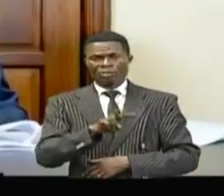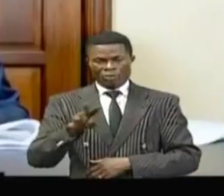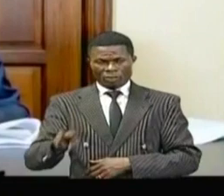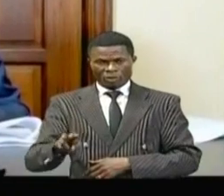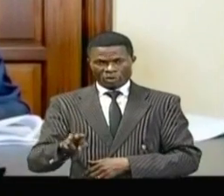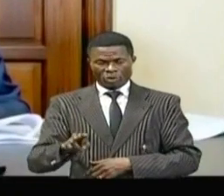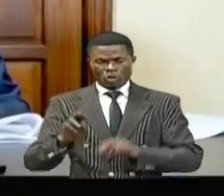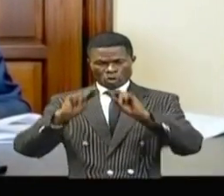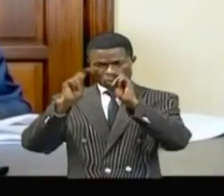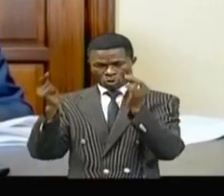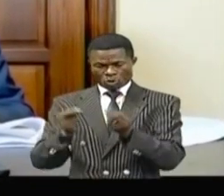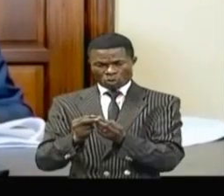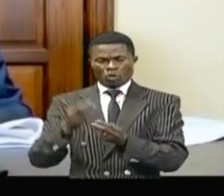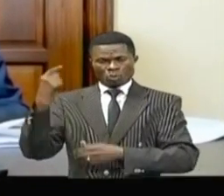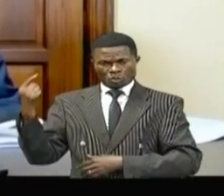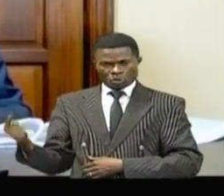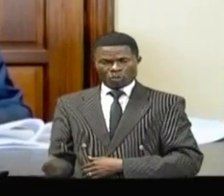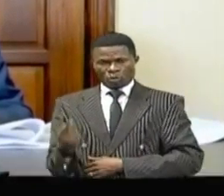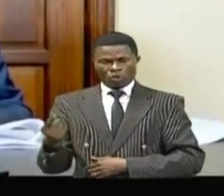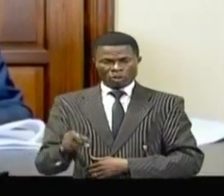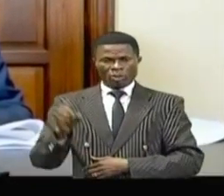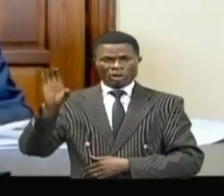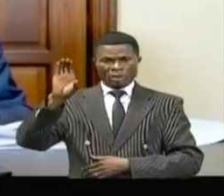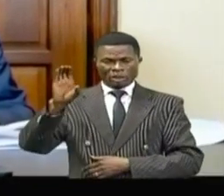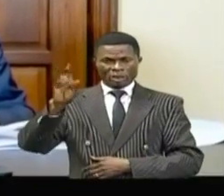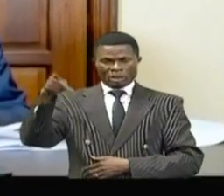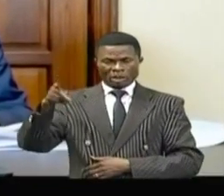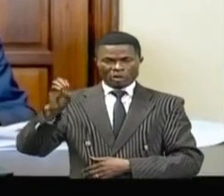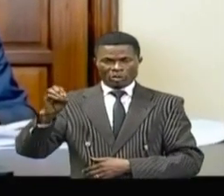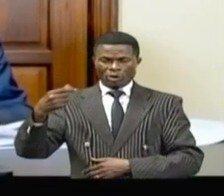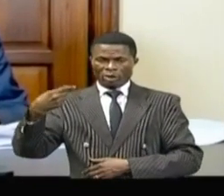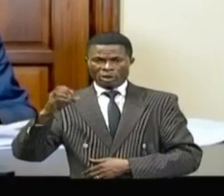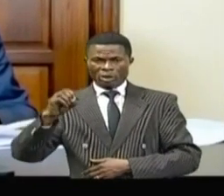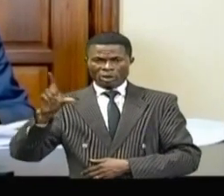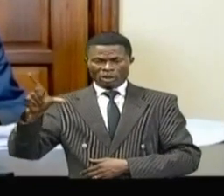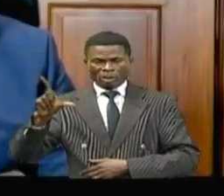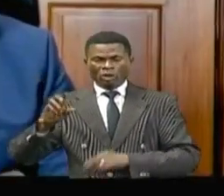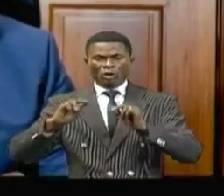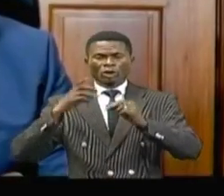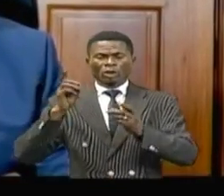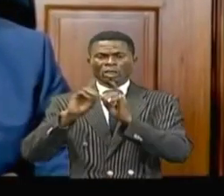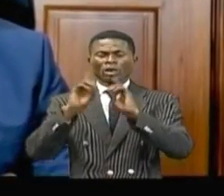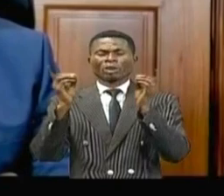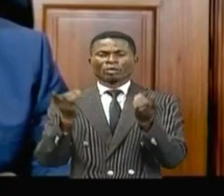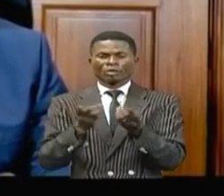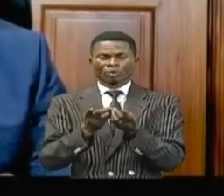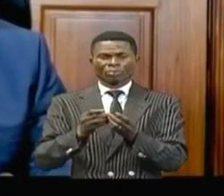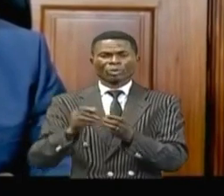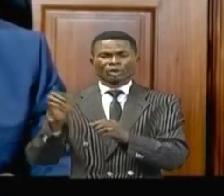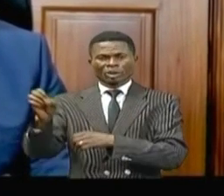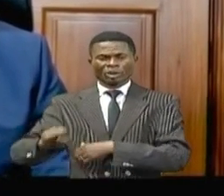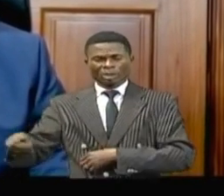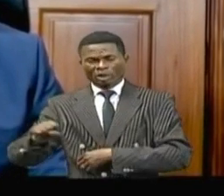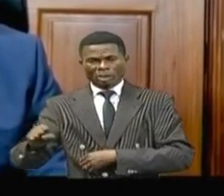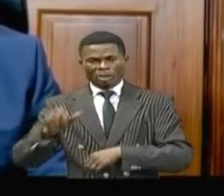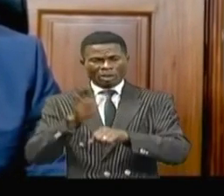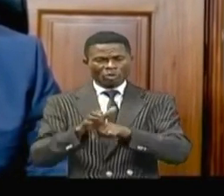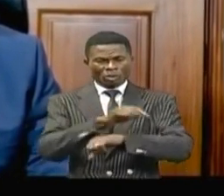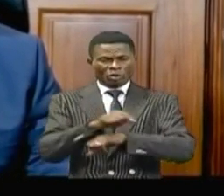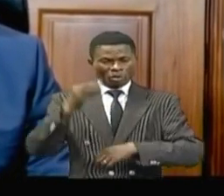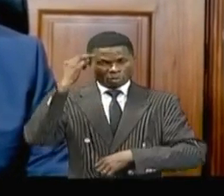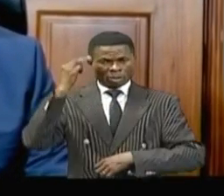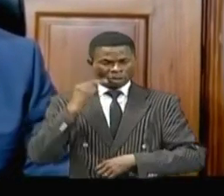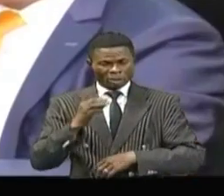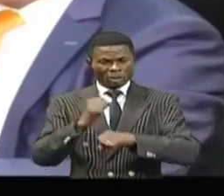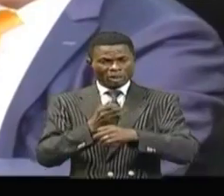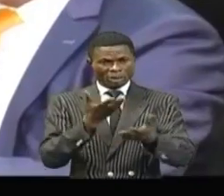Une commission permanente nommée CP et Gov, composée des délégués sectoriels des différents ministères réformateurs, a été mise